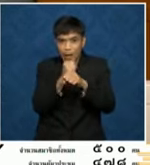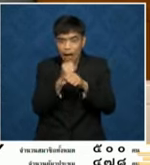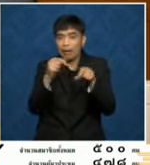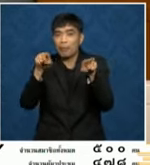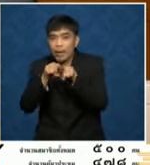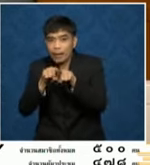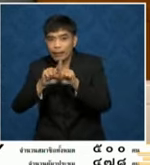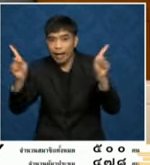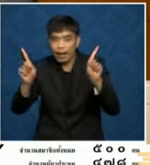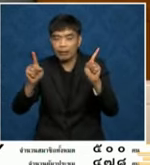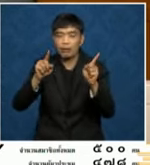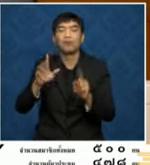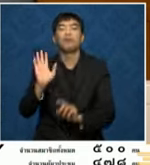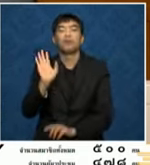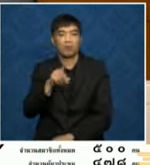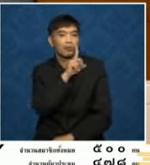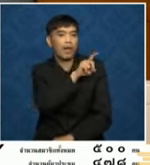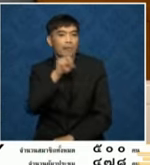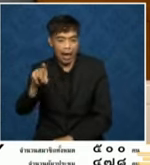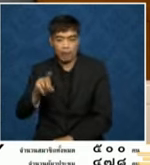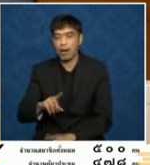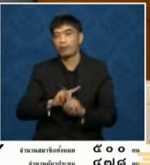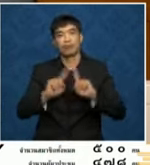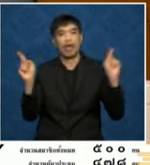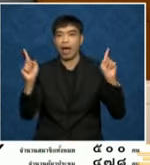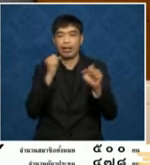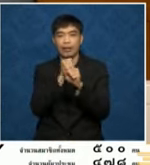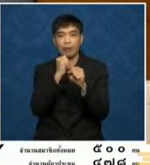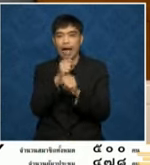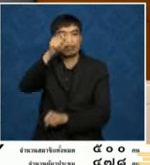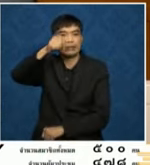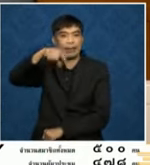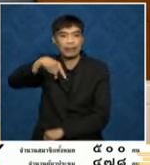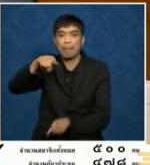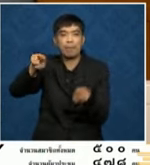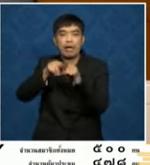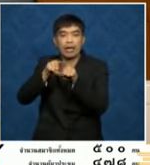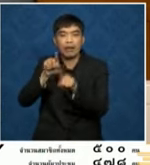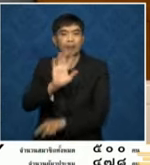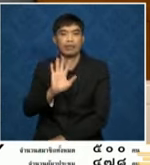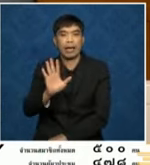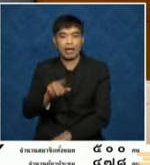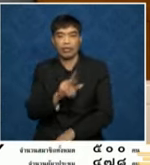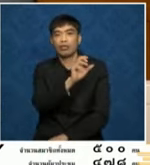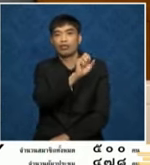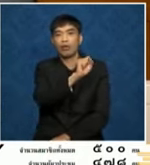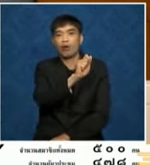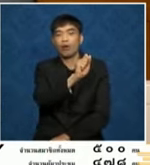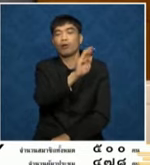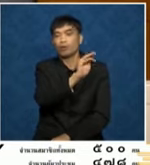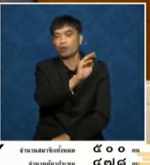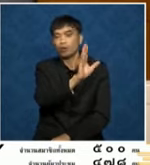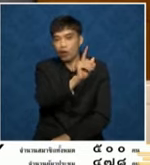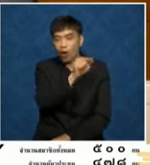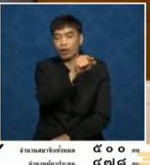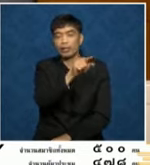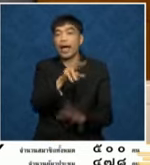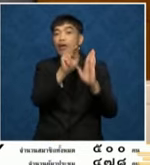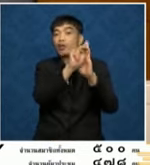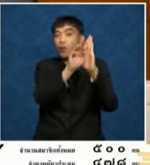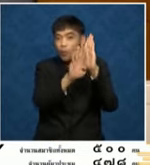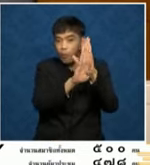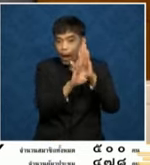องหน่วยงานเนื่องจากเป็นหน่วยงานคนละระดับสมช.เป็นต้นเนี่ยเป็นหน่วยงานระดับนโยบายครับดูนโยบ